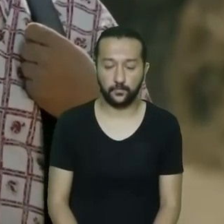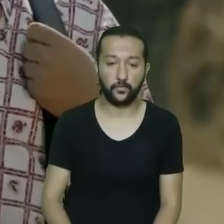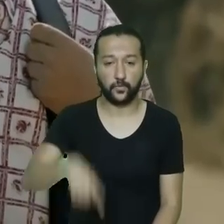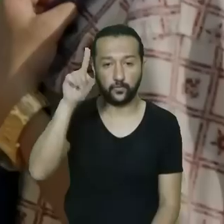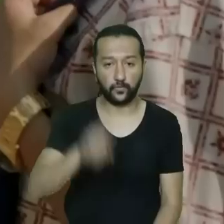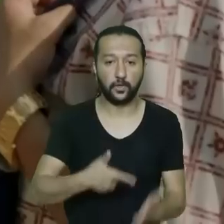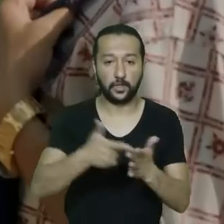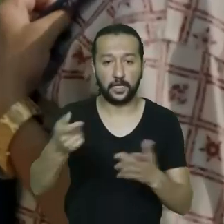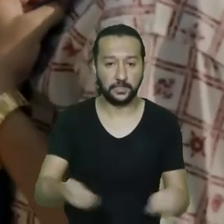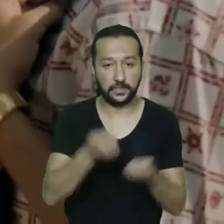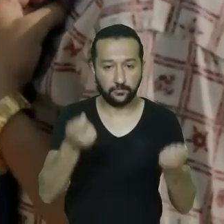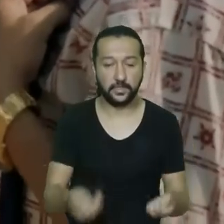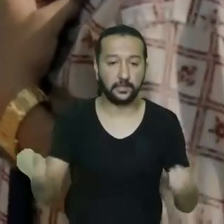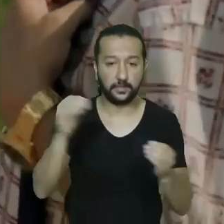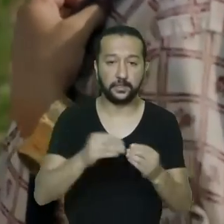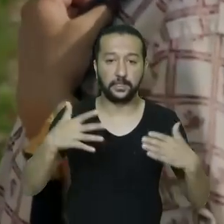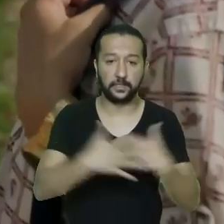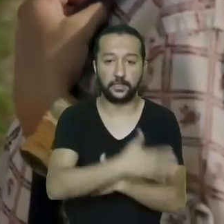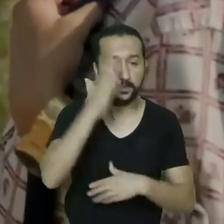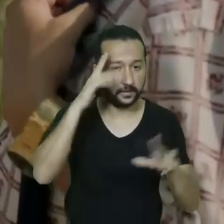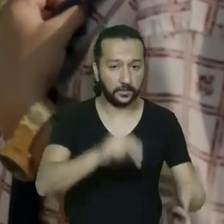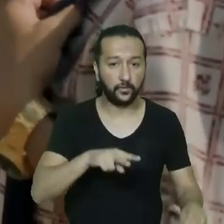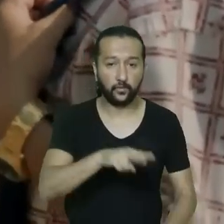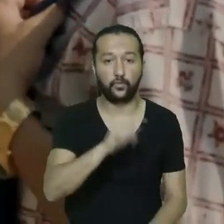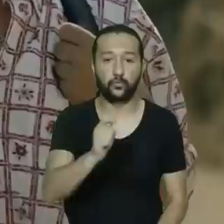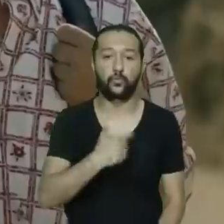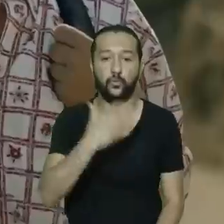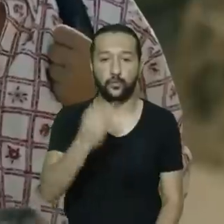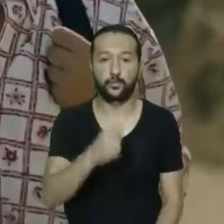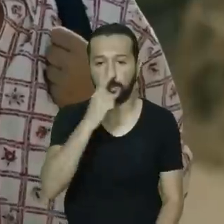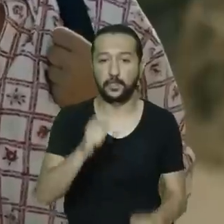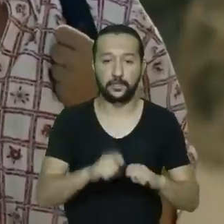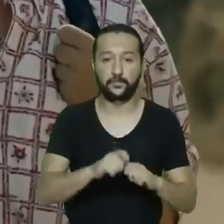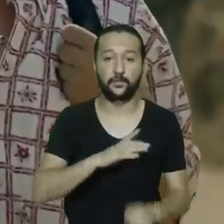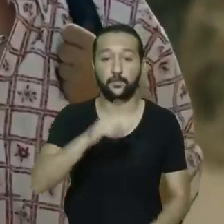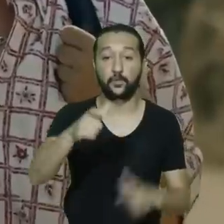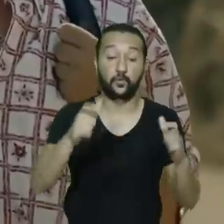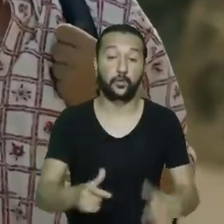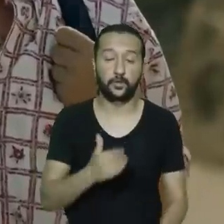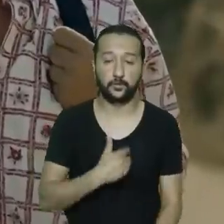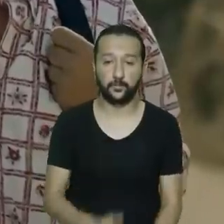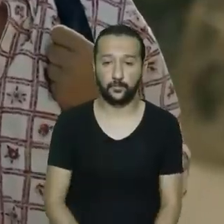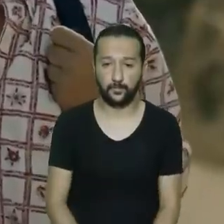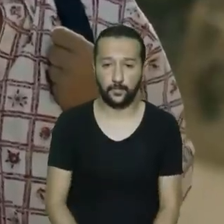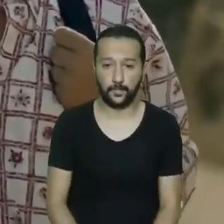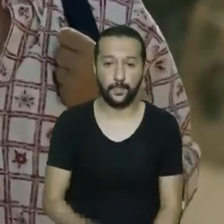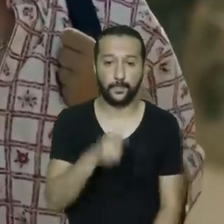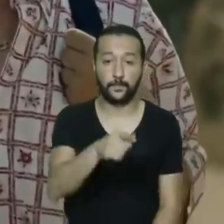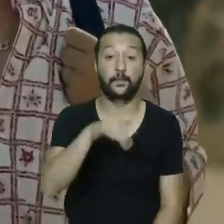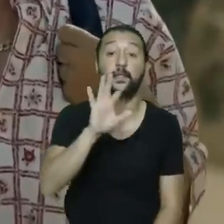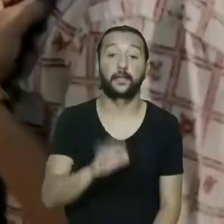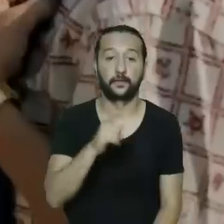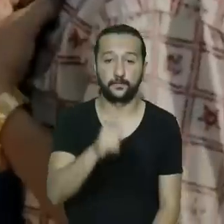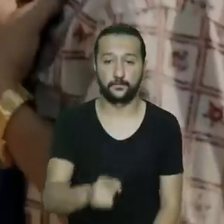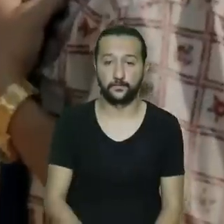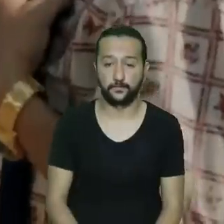Bütün gün tarlada çalışmaktan gece yatağın yolunu zor buluyorum ben. Ne işin var mı senin oralarda? Sen derdin